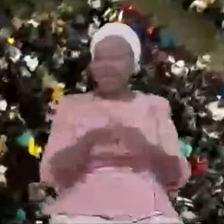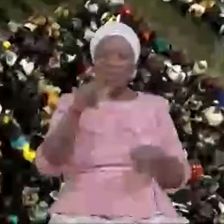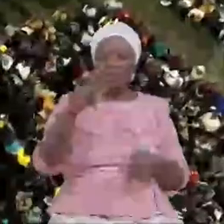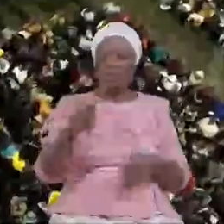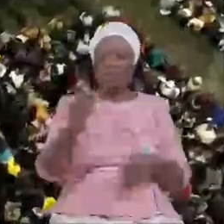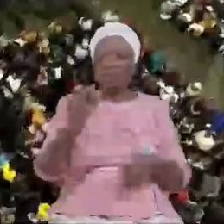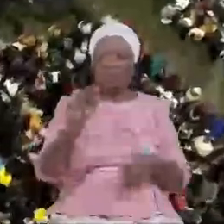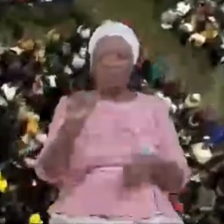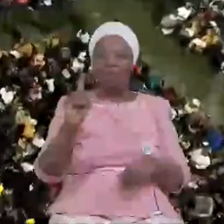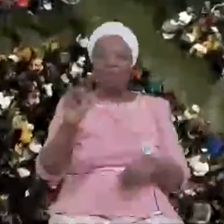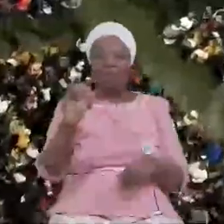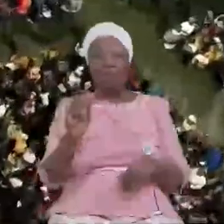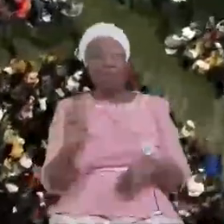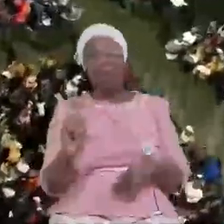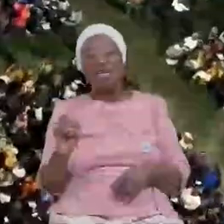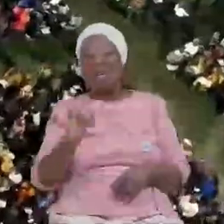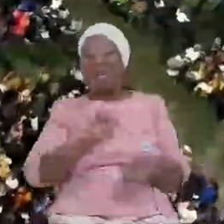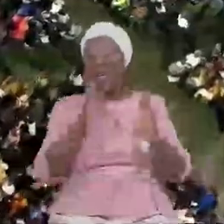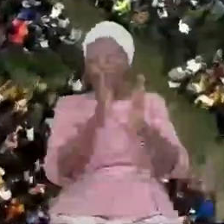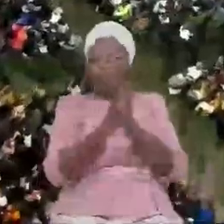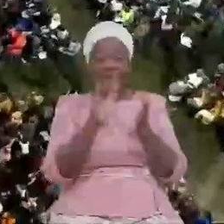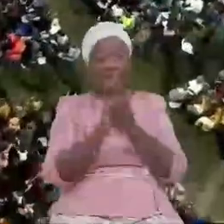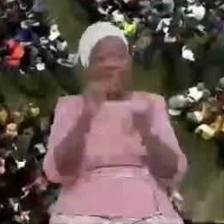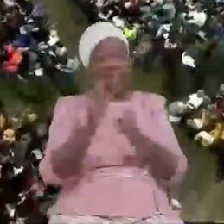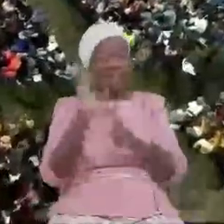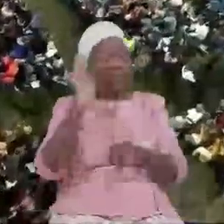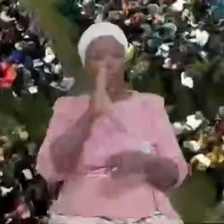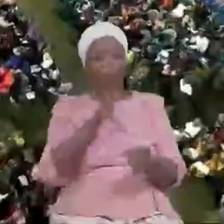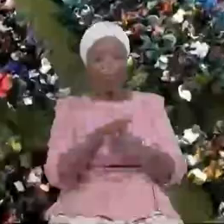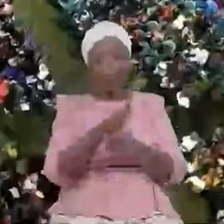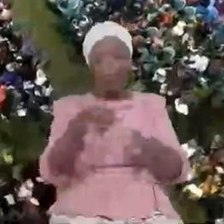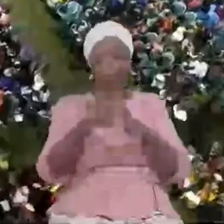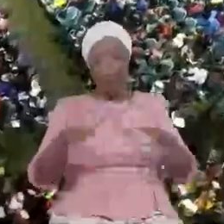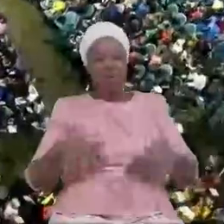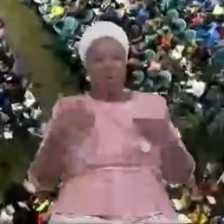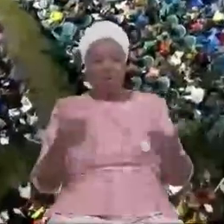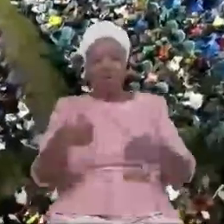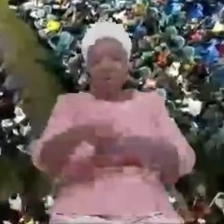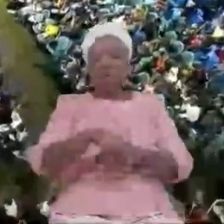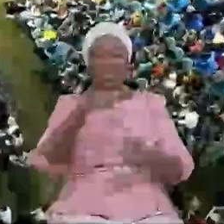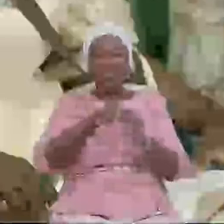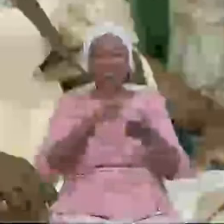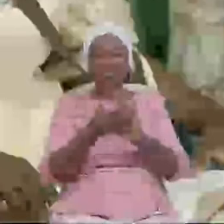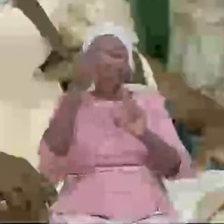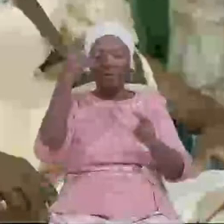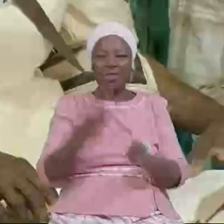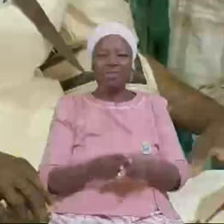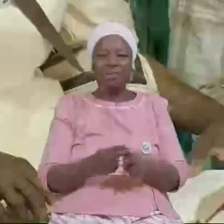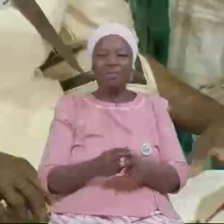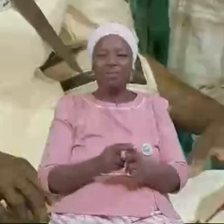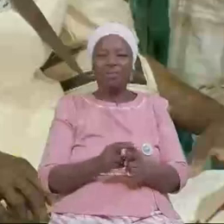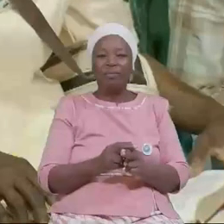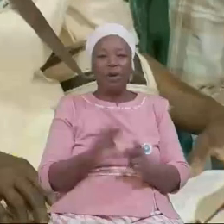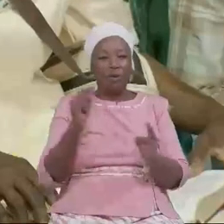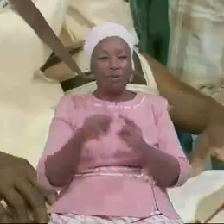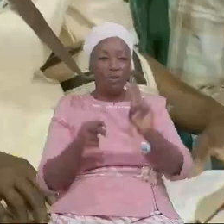paradis. Je prie que cette parole s'accomplisse dans votre vie ce soir au nom de Jésus-Christ. Deuxième